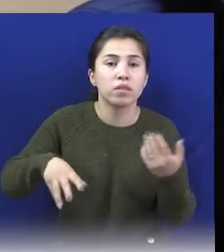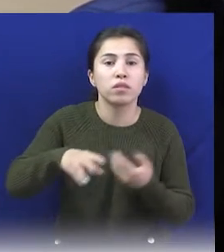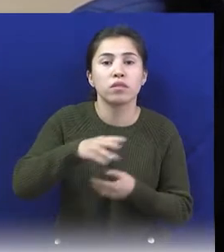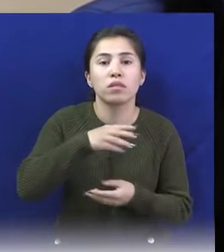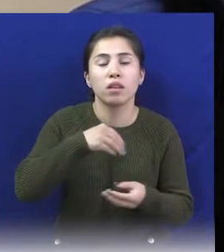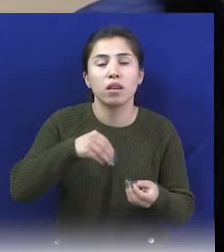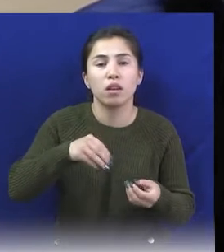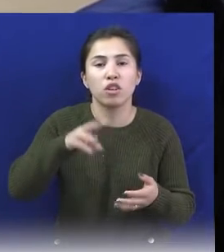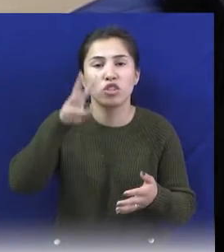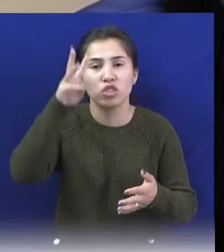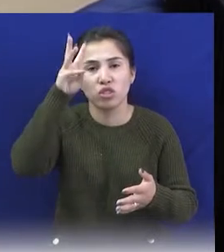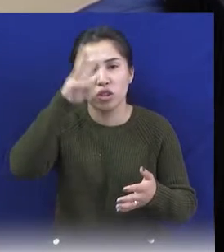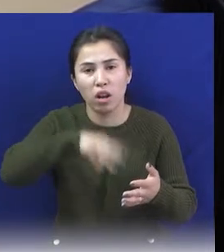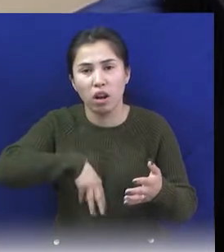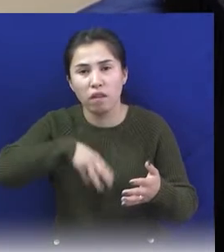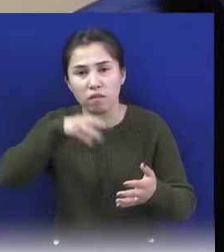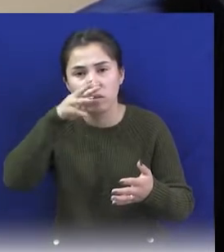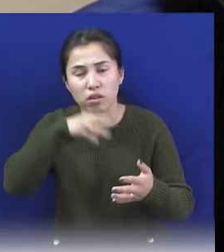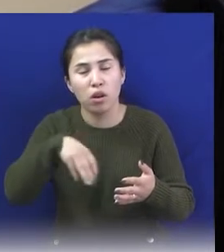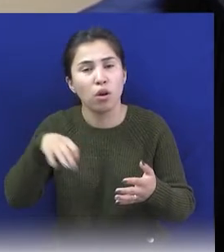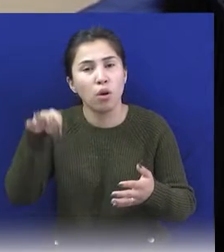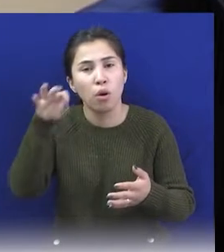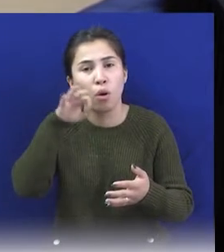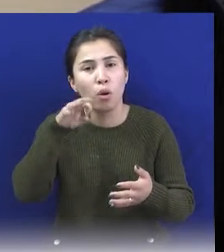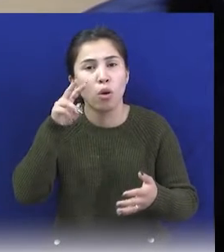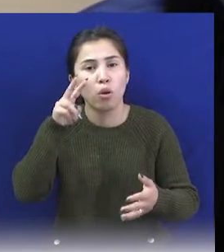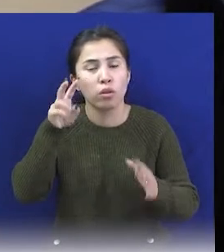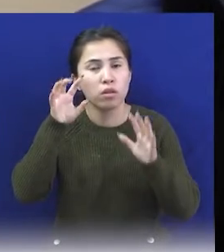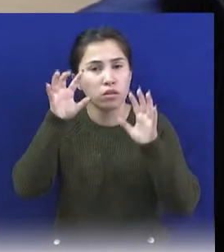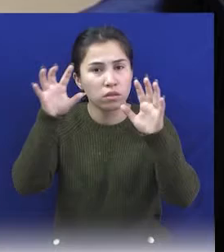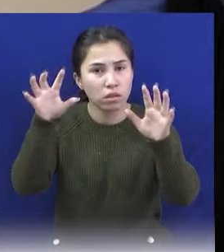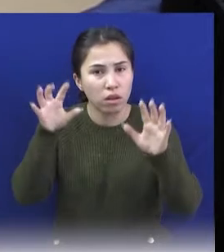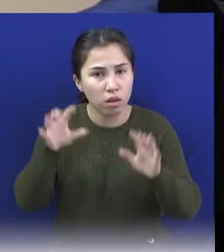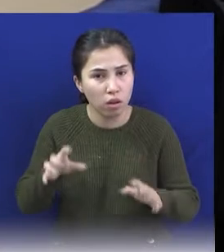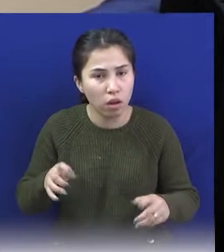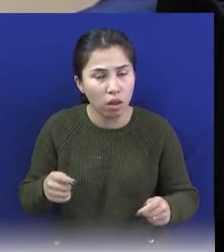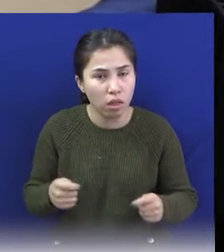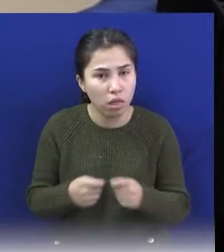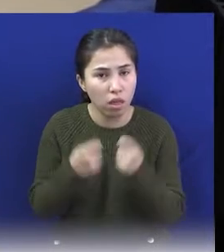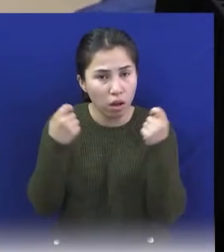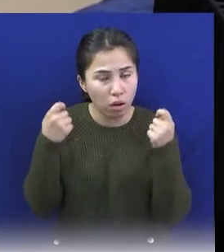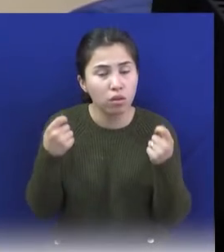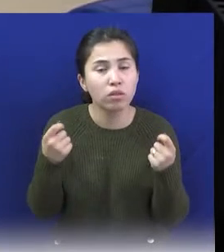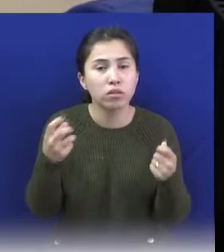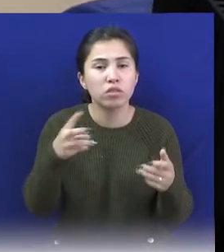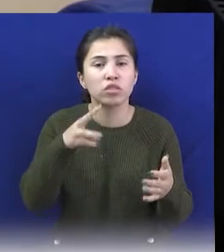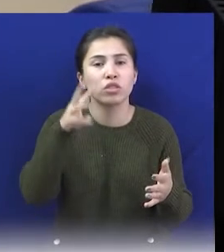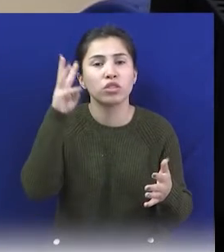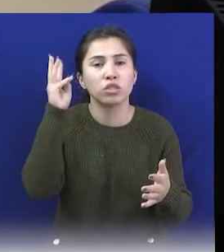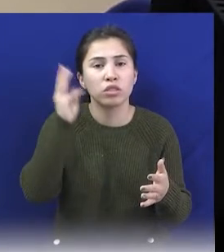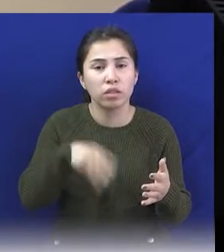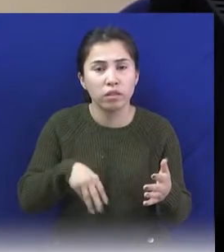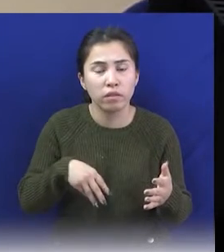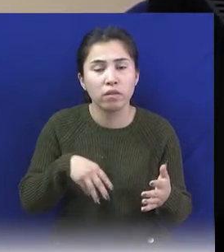завтра приехать и посмотреть, как мне это сделать, как я восстанавливаюсь. Я смотрю, некоторые из вас не видят, что вы думаете, что